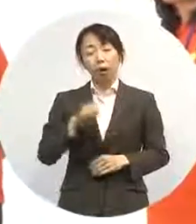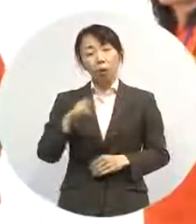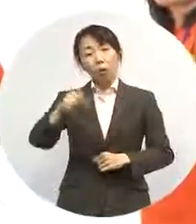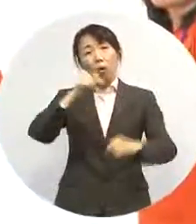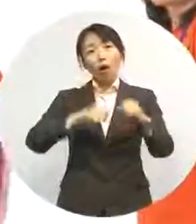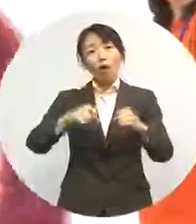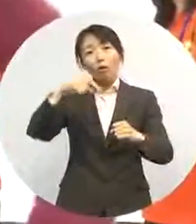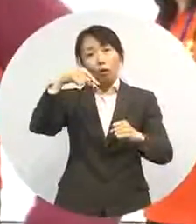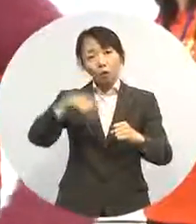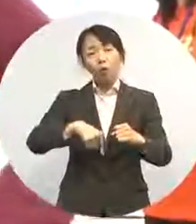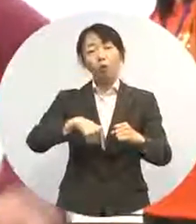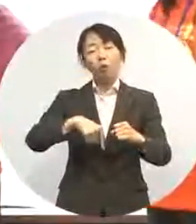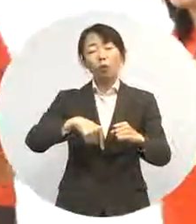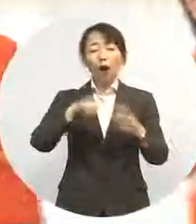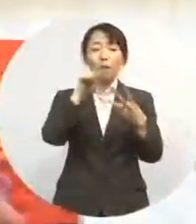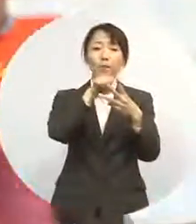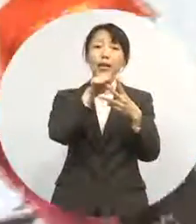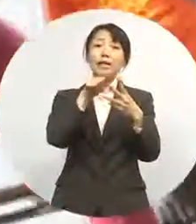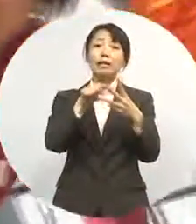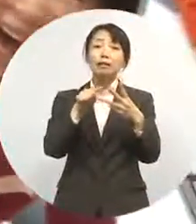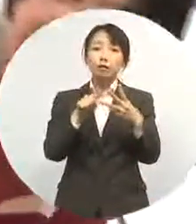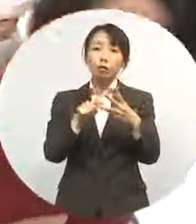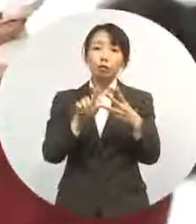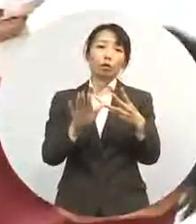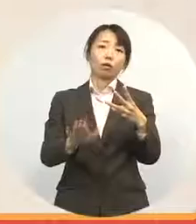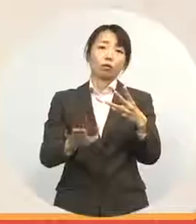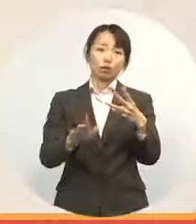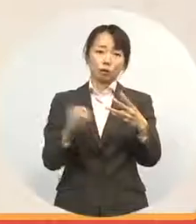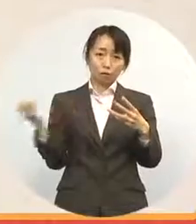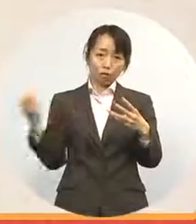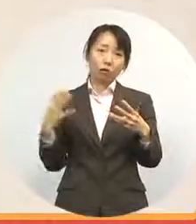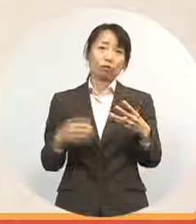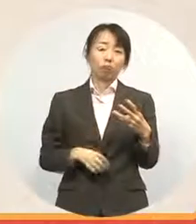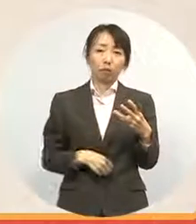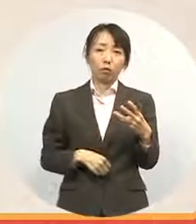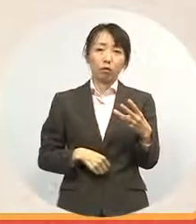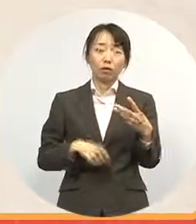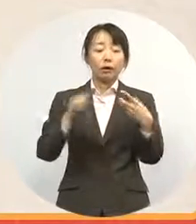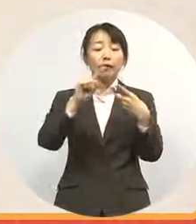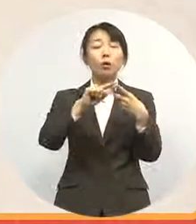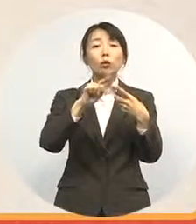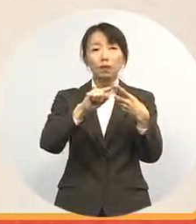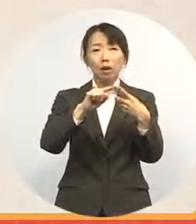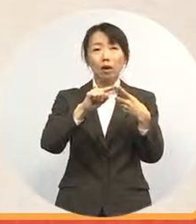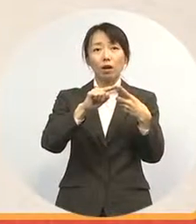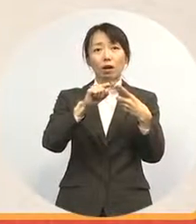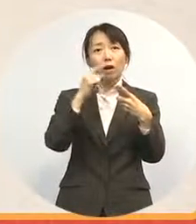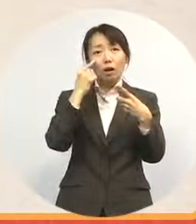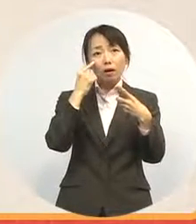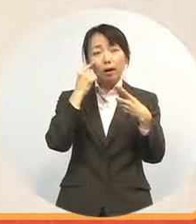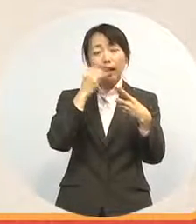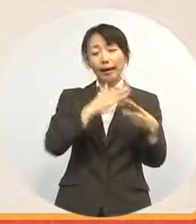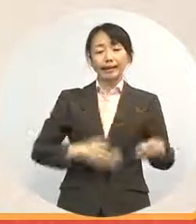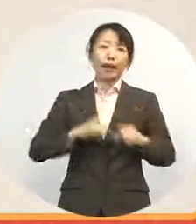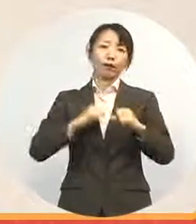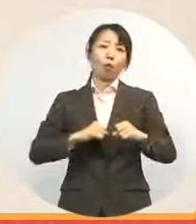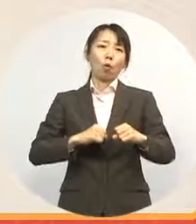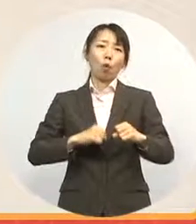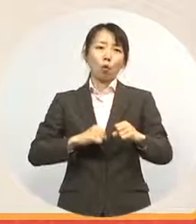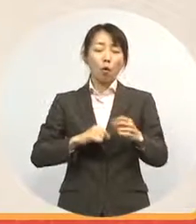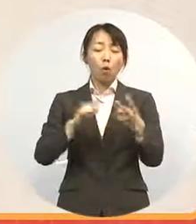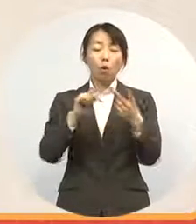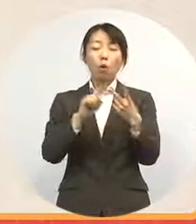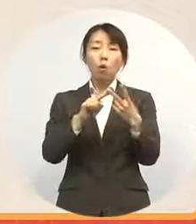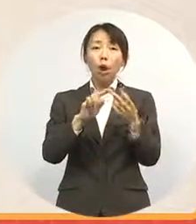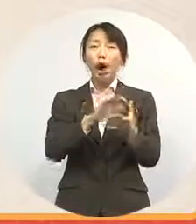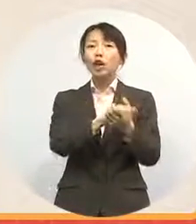は大きく分けて3つになると語ります。 1つ目は健康というの、2番目はですね、友愛と友